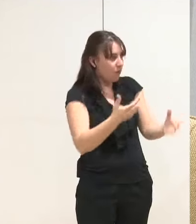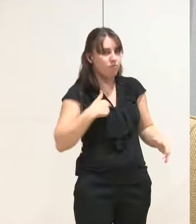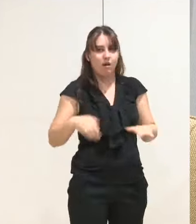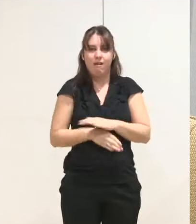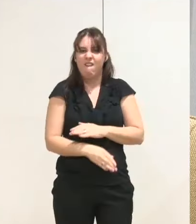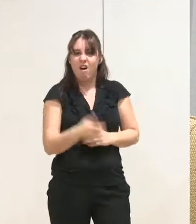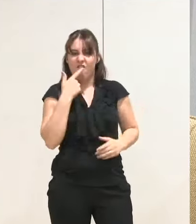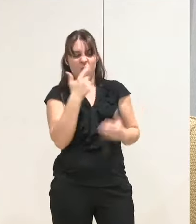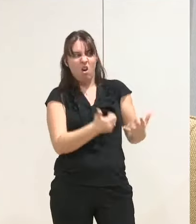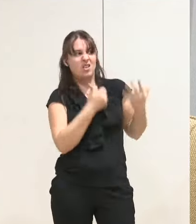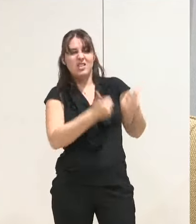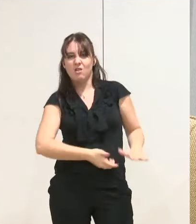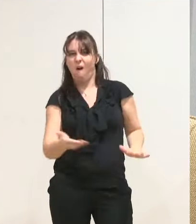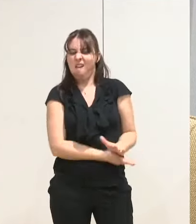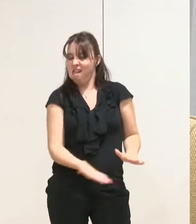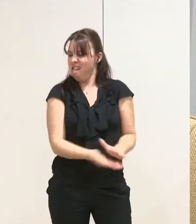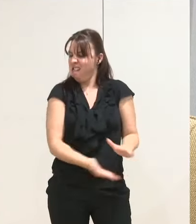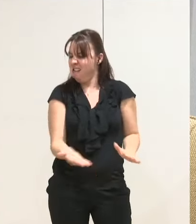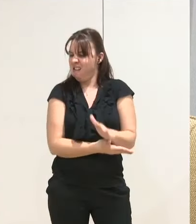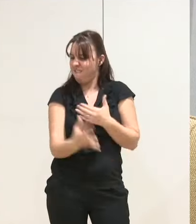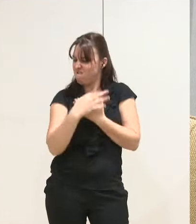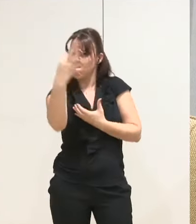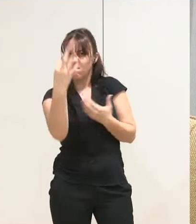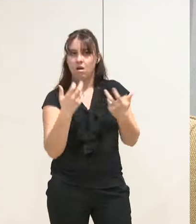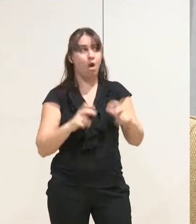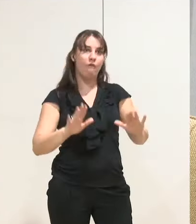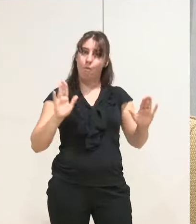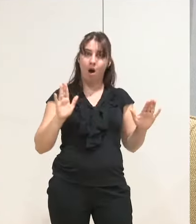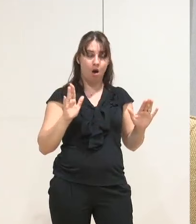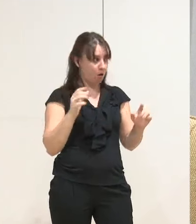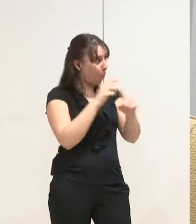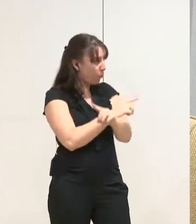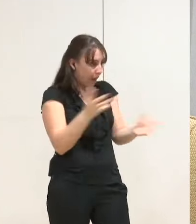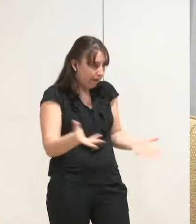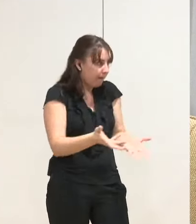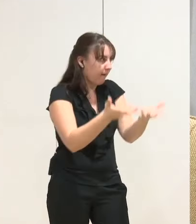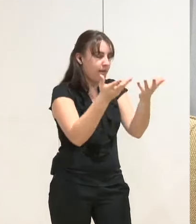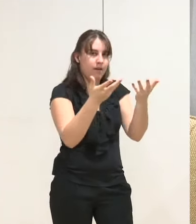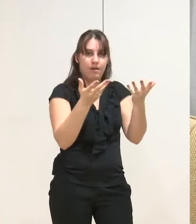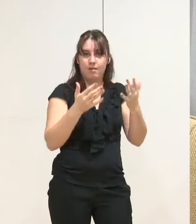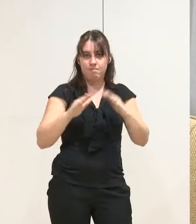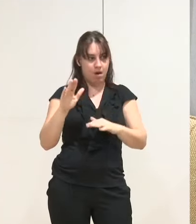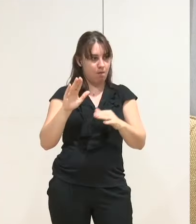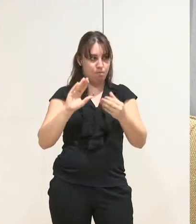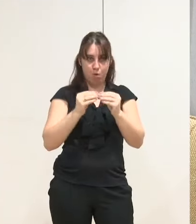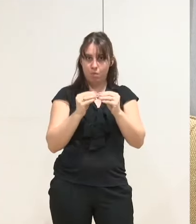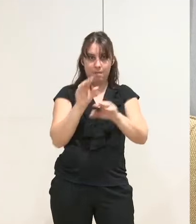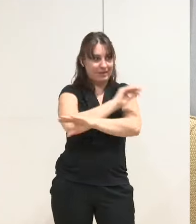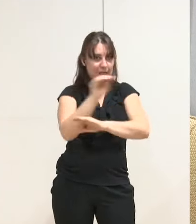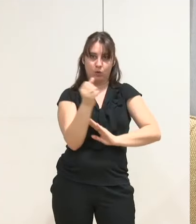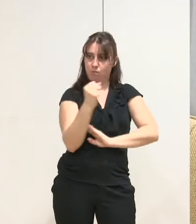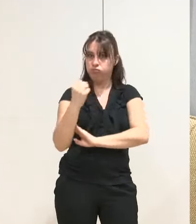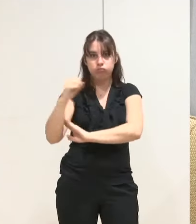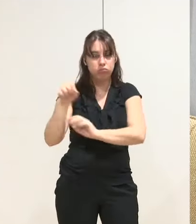complètement pendant tout le mandat pour qu'ensuite on puisse récolter l'orer bien au contraire mais il y a un vraiment un vrai problème d'insécurité beaucoup de